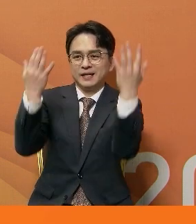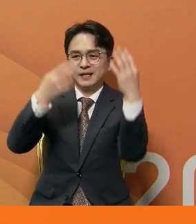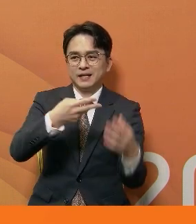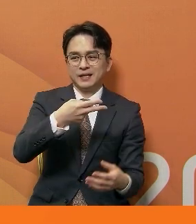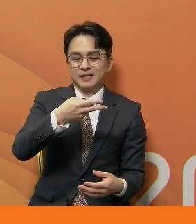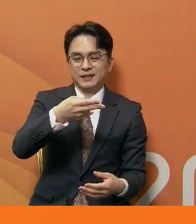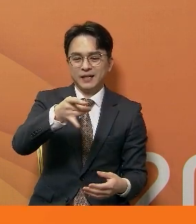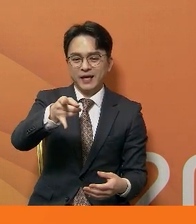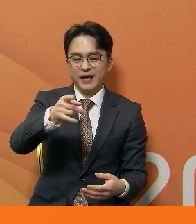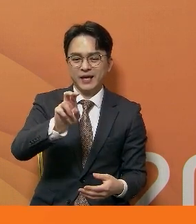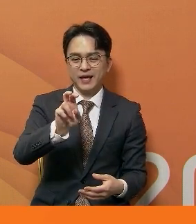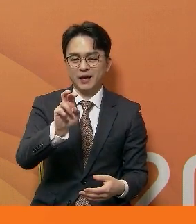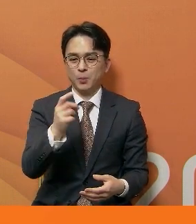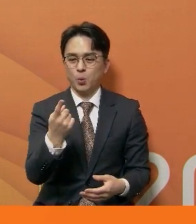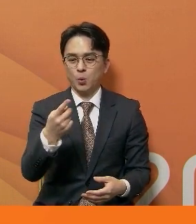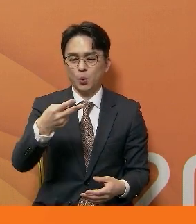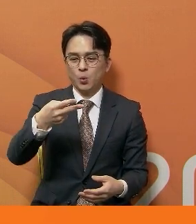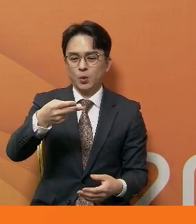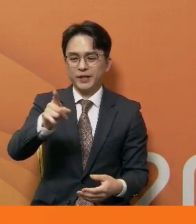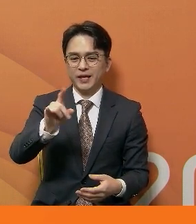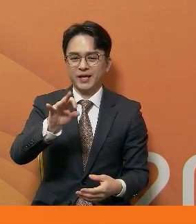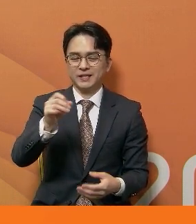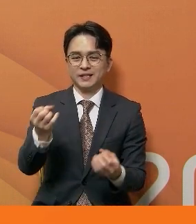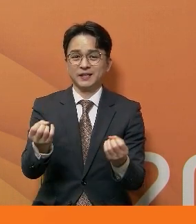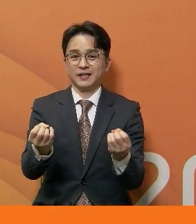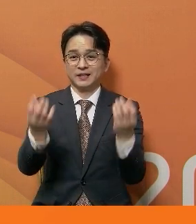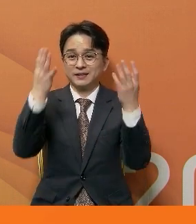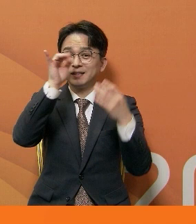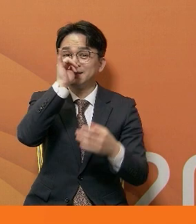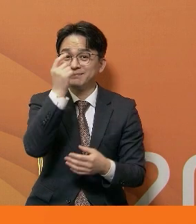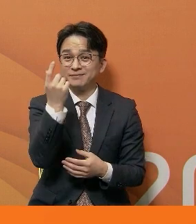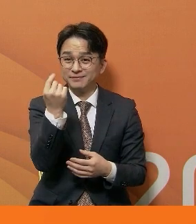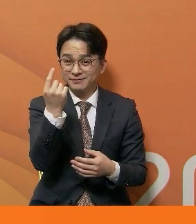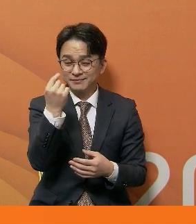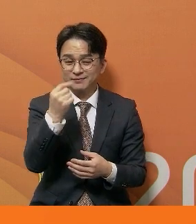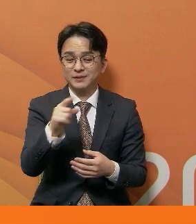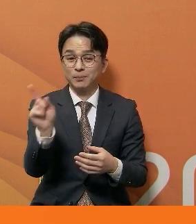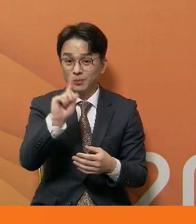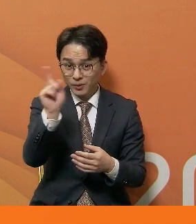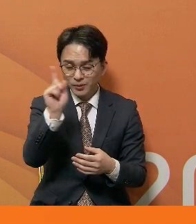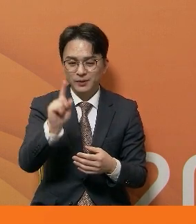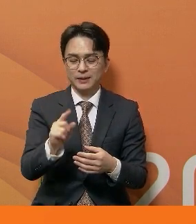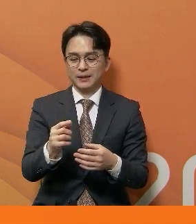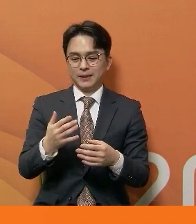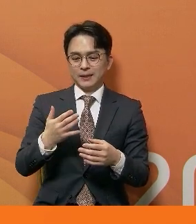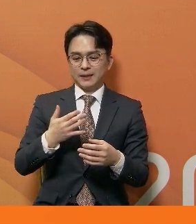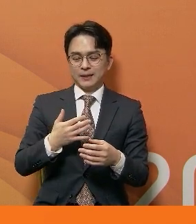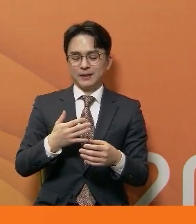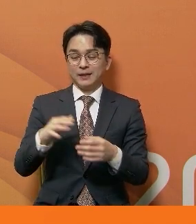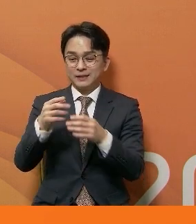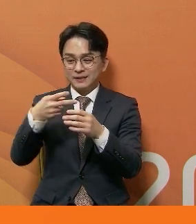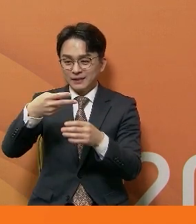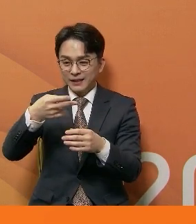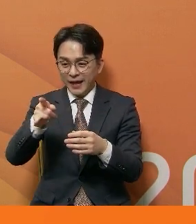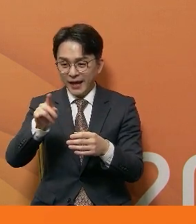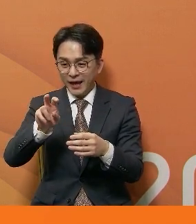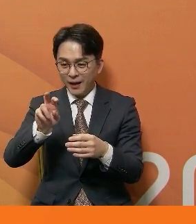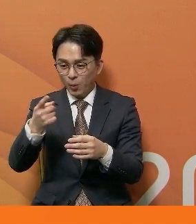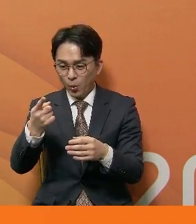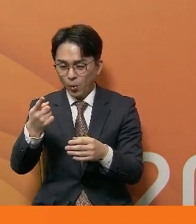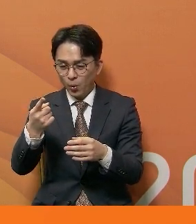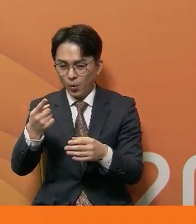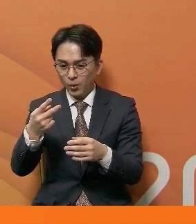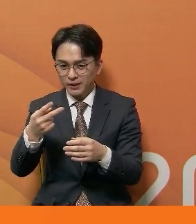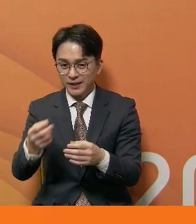단순히 데모데이만 하고 끝나는 것이 아니라 기업의 지금 상태를 먼저 진단을 해서 어떤 교육이 필요한지 그리고 어떤